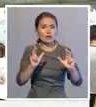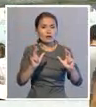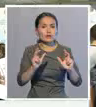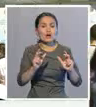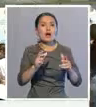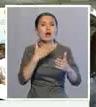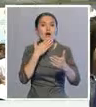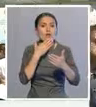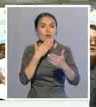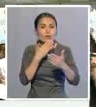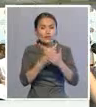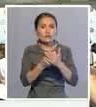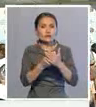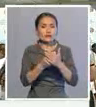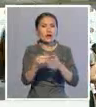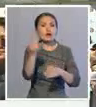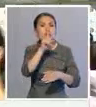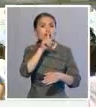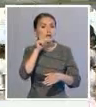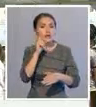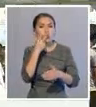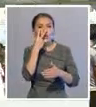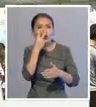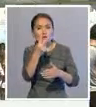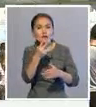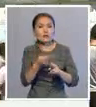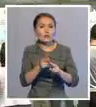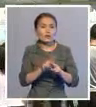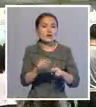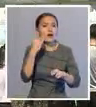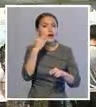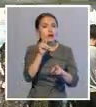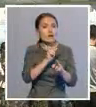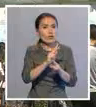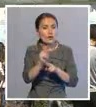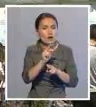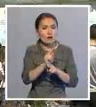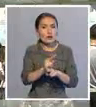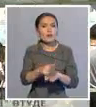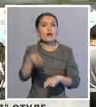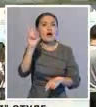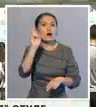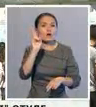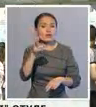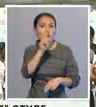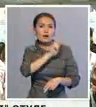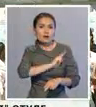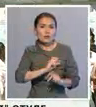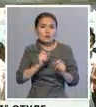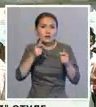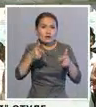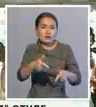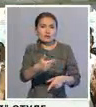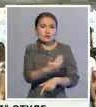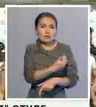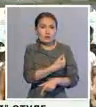мамандығын көрсетіп, қалай осы мамандығы оқу болады, кім боп бітіресін, қайда жұмыс істейсін,